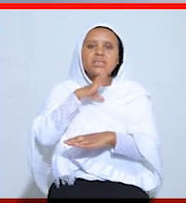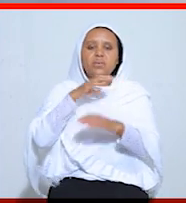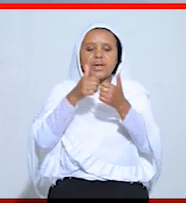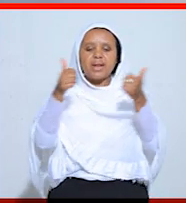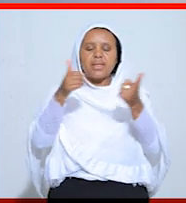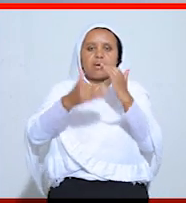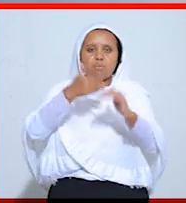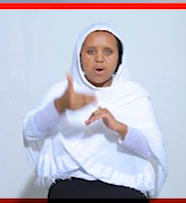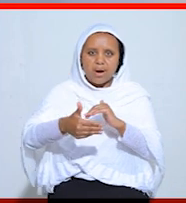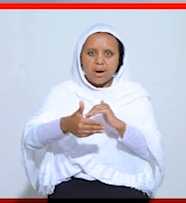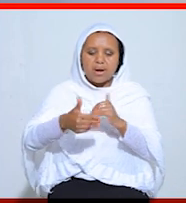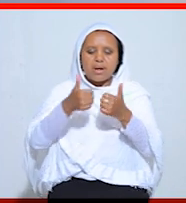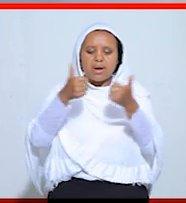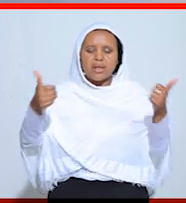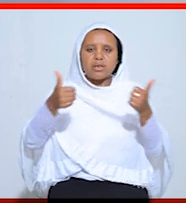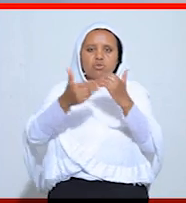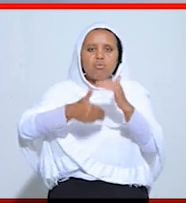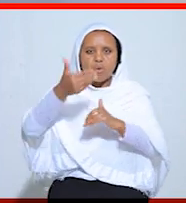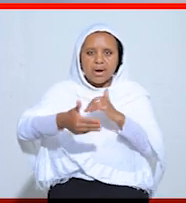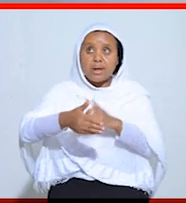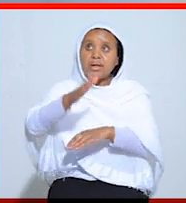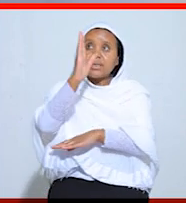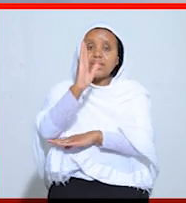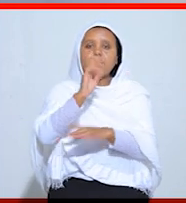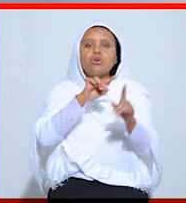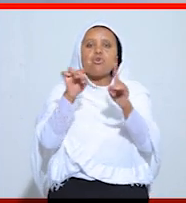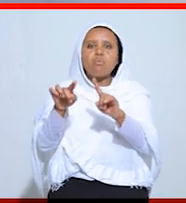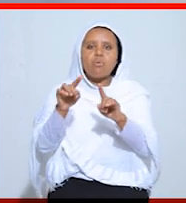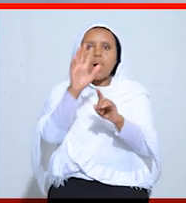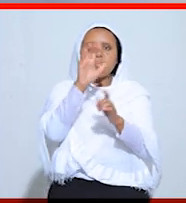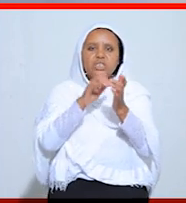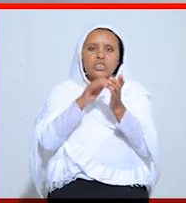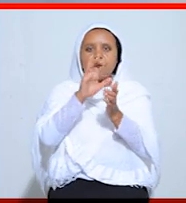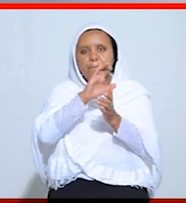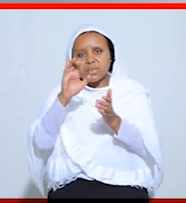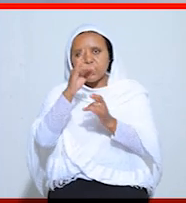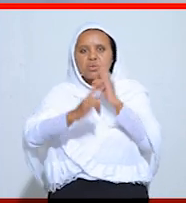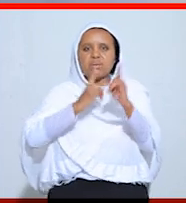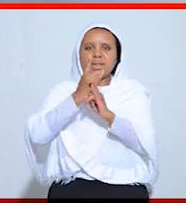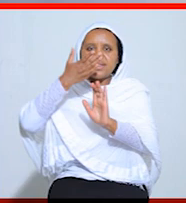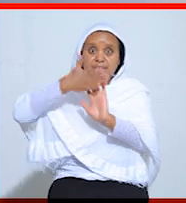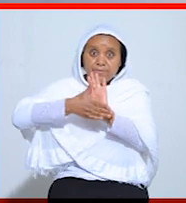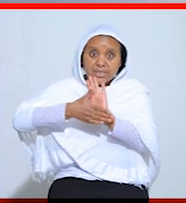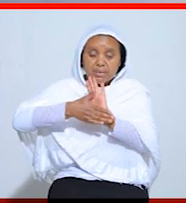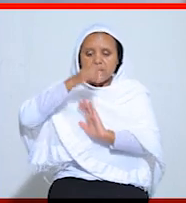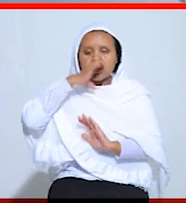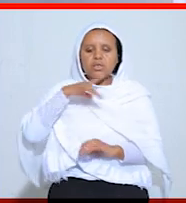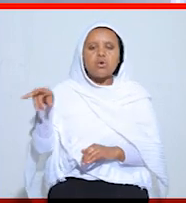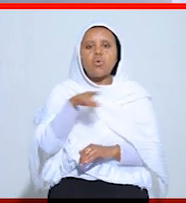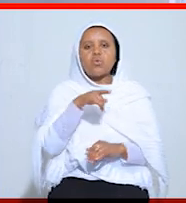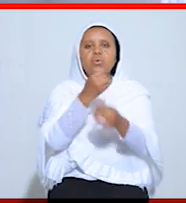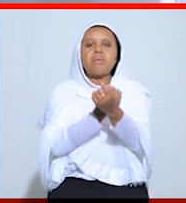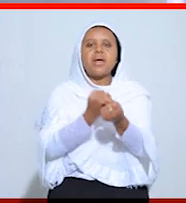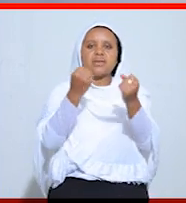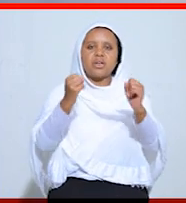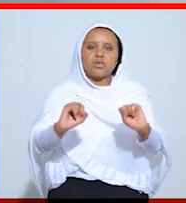ከእግዚአብሔር ሰውን ከለየ በኋላ ከለያቸው በኋላ እግዚአብሔር ደግሞ 5500 ዘመን ሲፈጸም ሰው